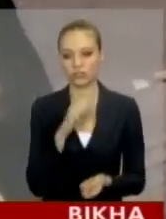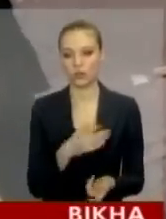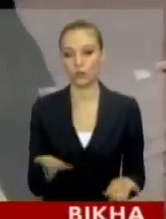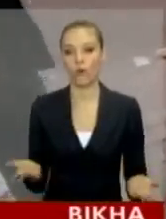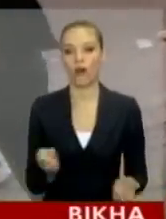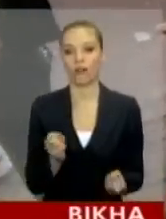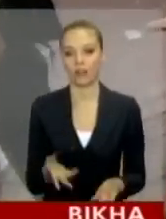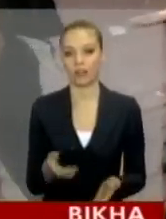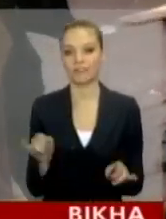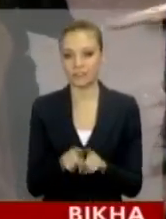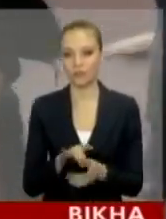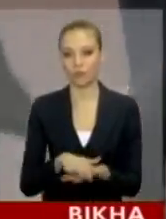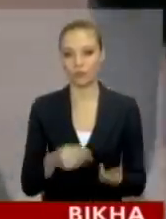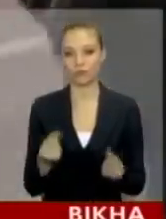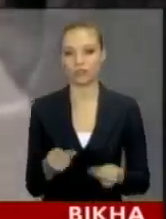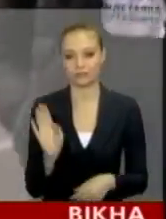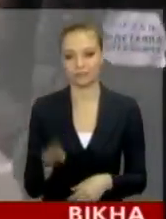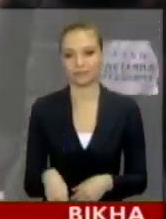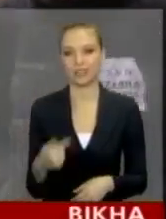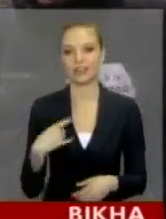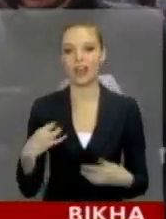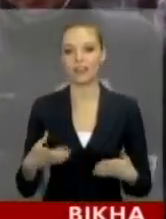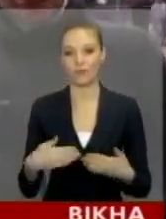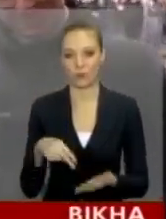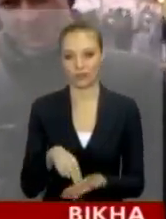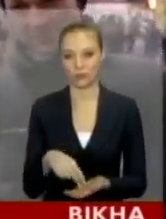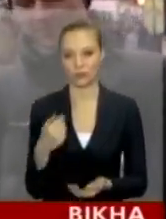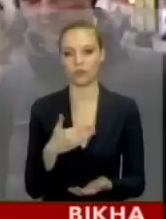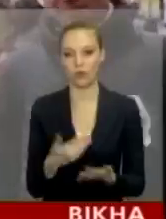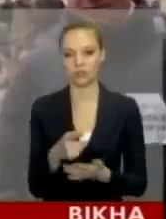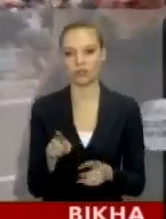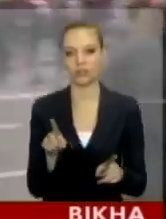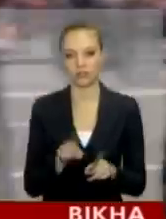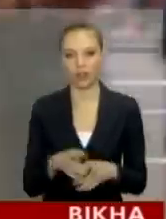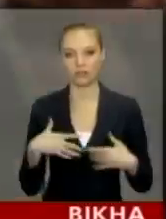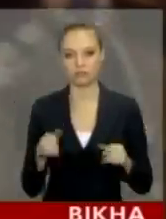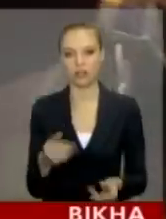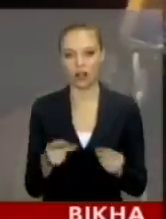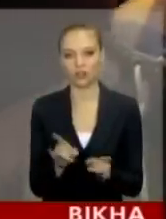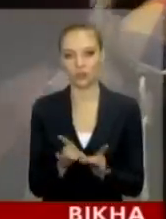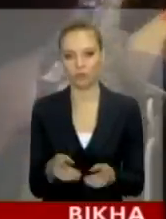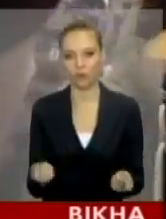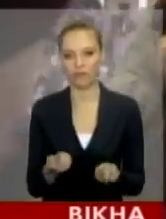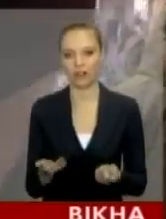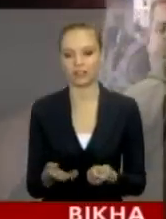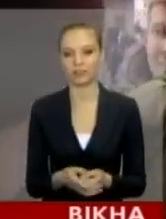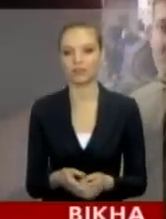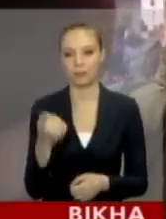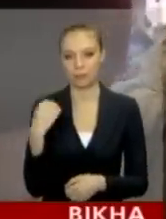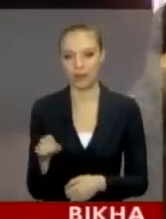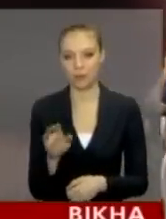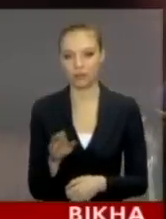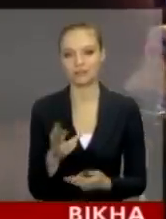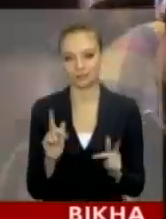а я взагалі. І все одно продовжуєте грати? Так. Я на воротах стою. Оце ви так віддано грали, що порвали? Перемогли